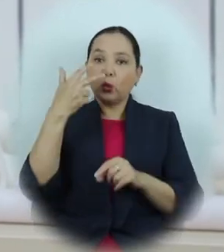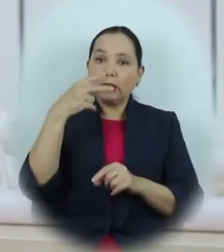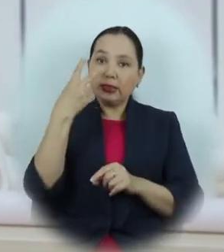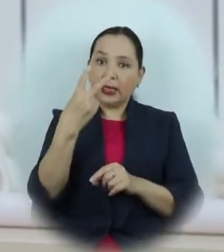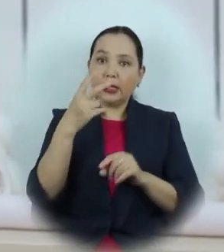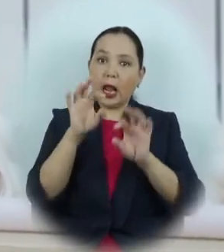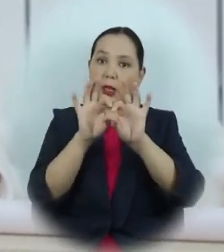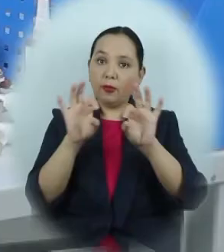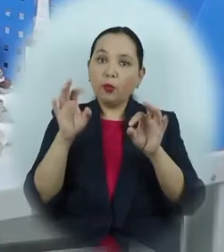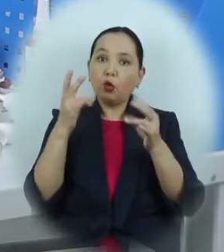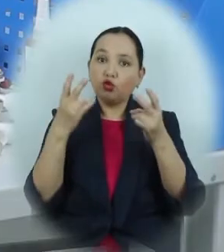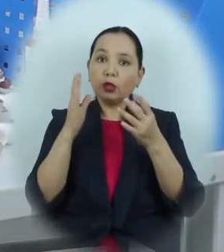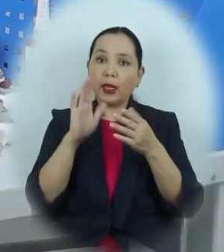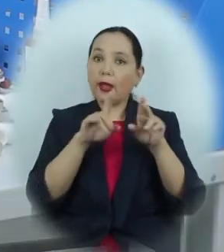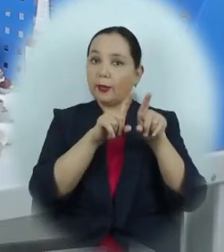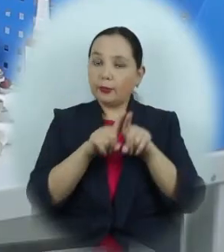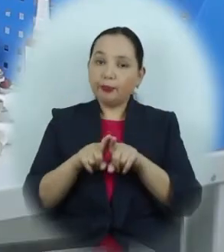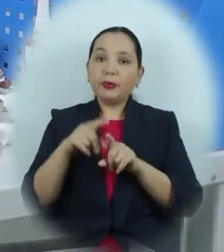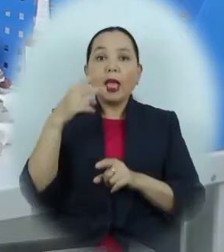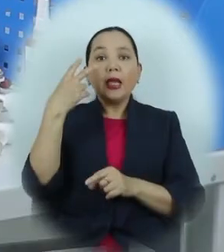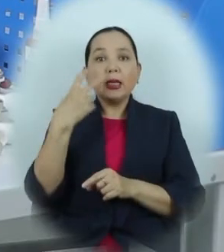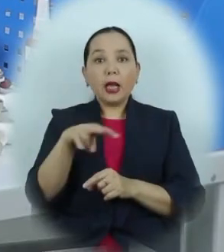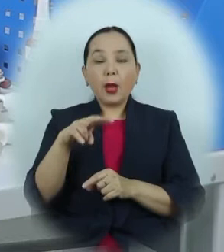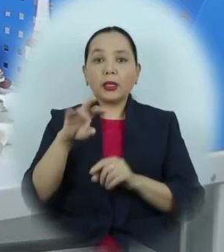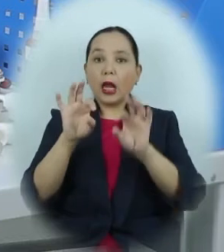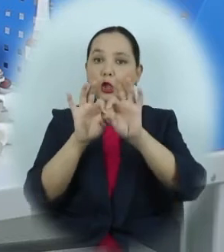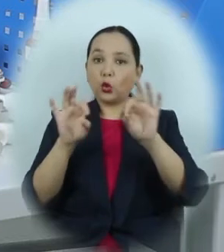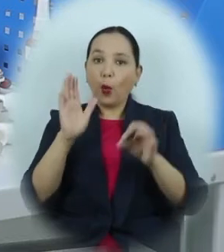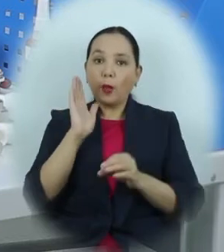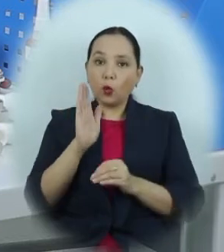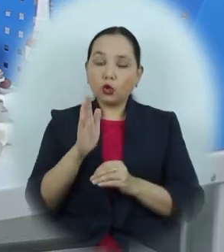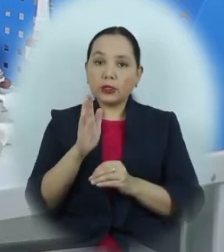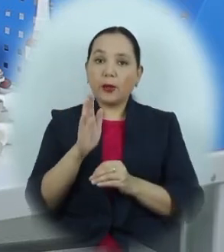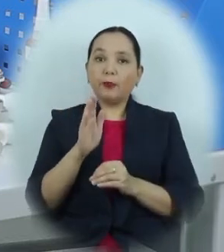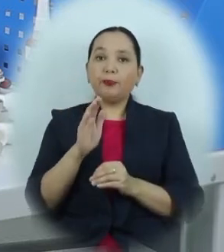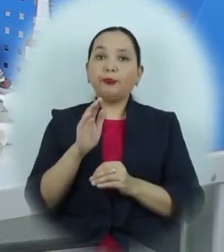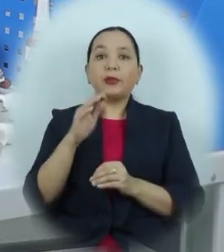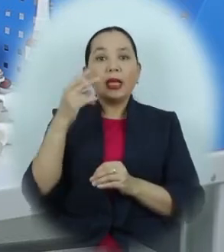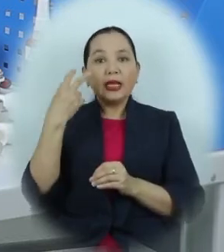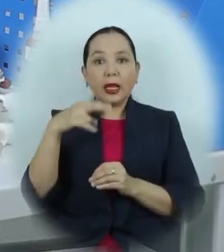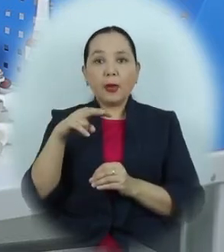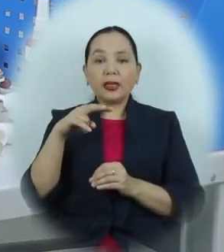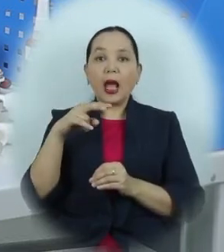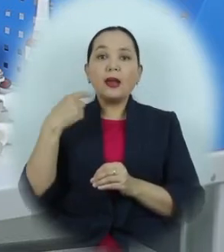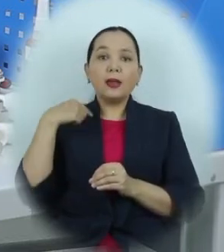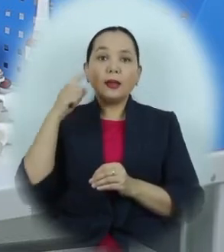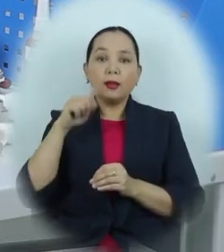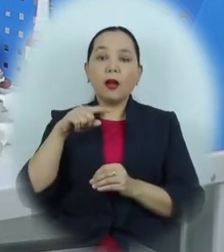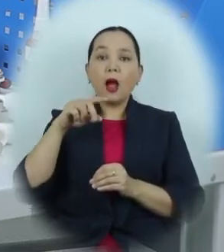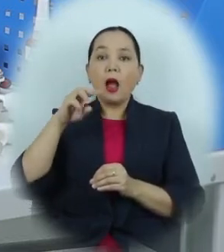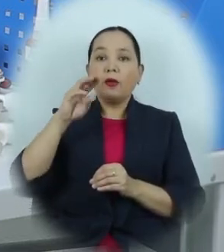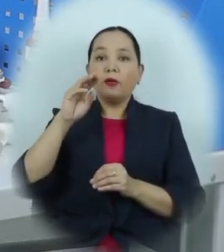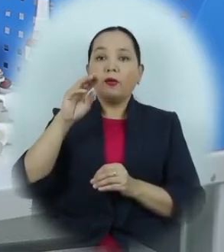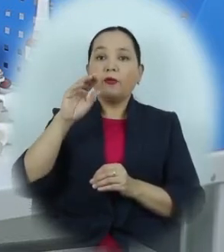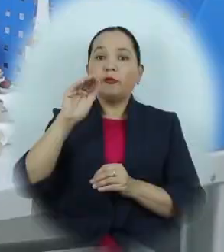talik fitting bo'lishi kerak bo'ladi. 20 talik turba bo'ladigan bo'lsa, 20 talik fitting olishimizga to'g'ri